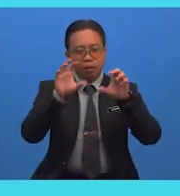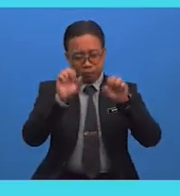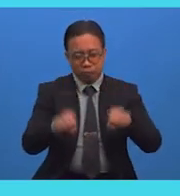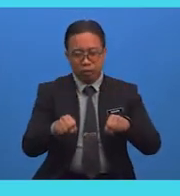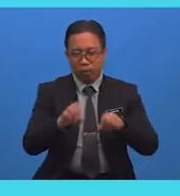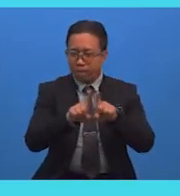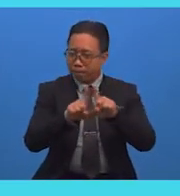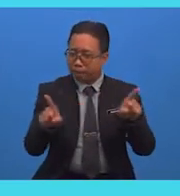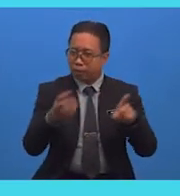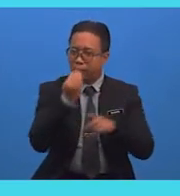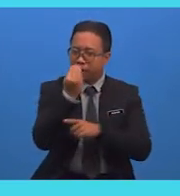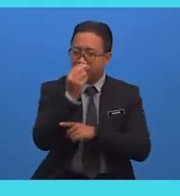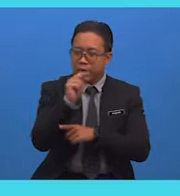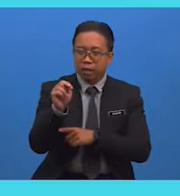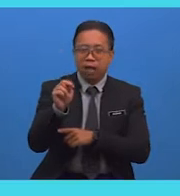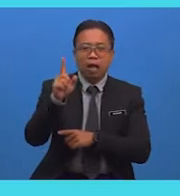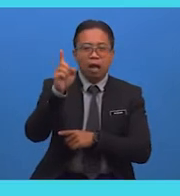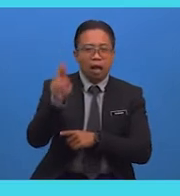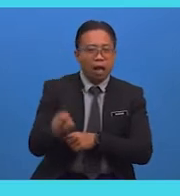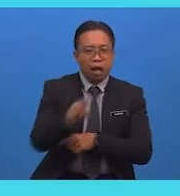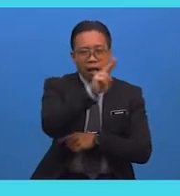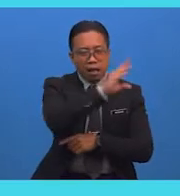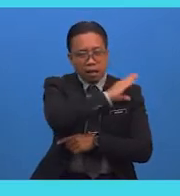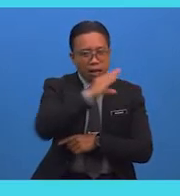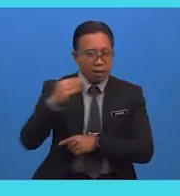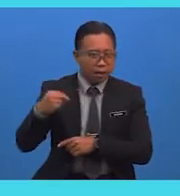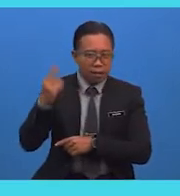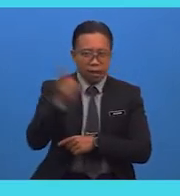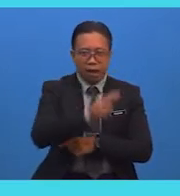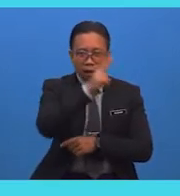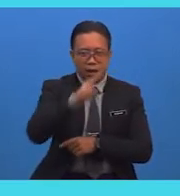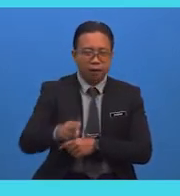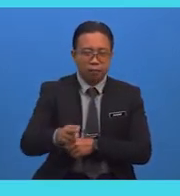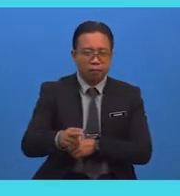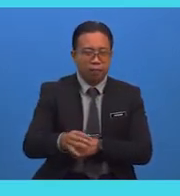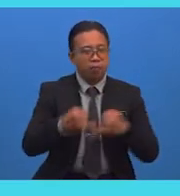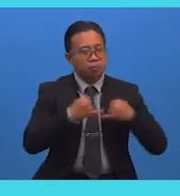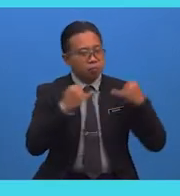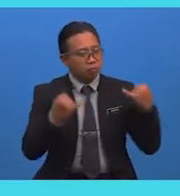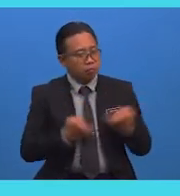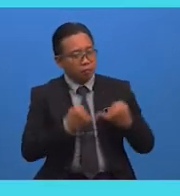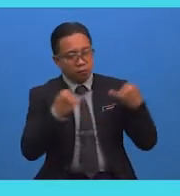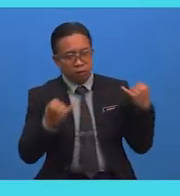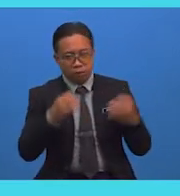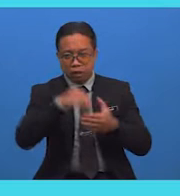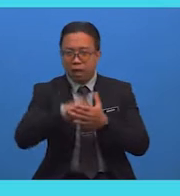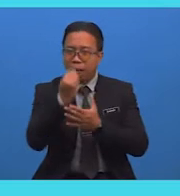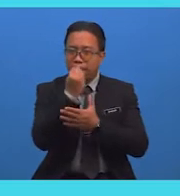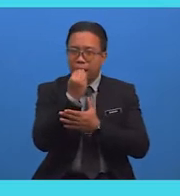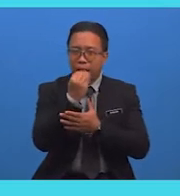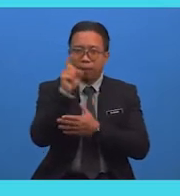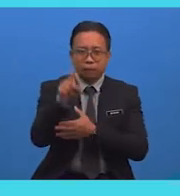dapat membezakan makanan yang halal dan haram supaya kita berhati-hati dalam makanan